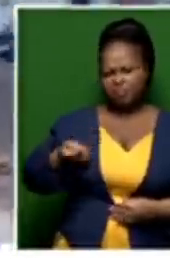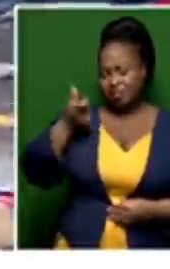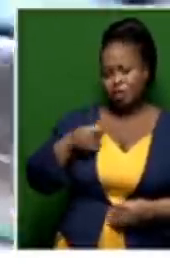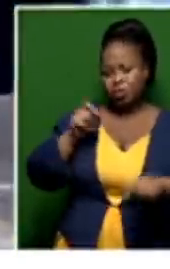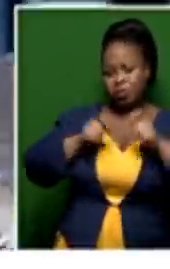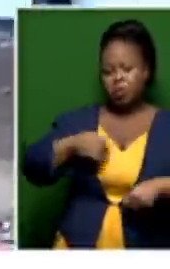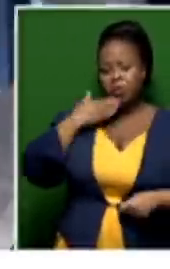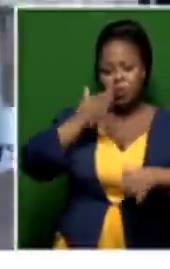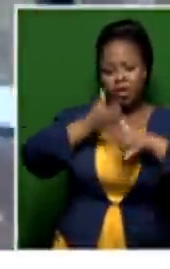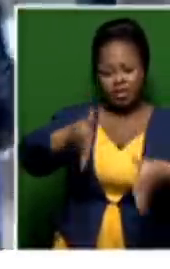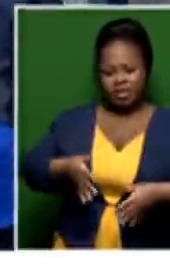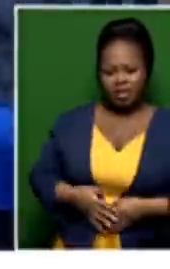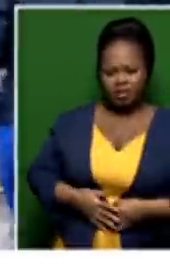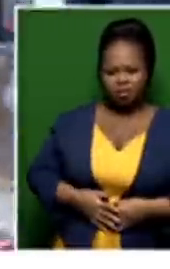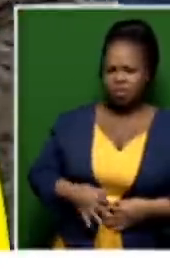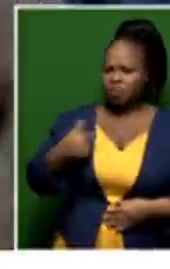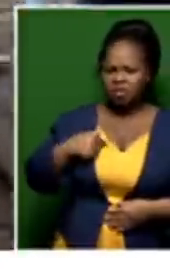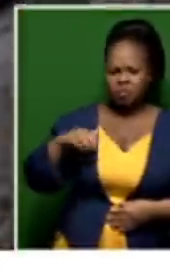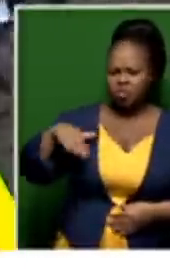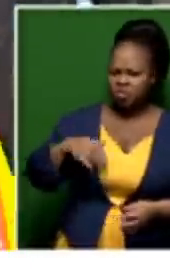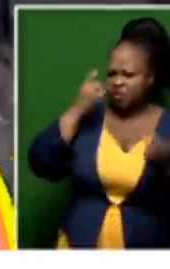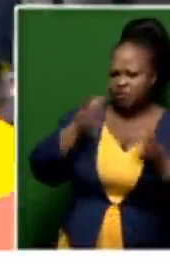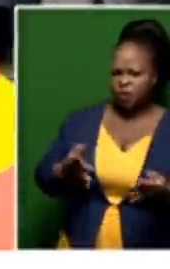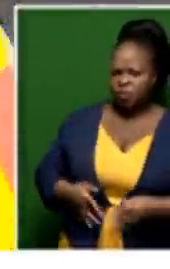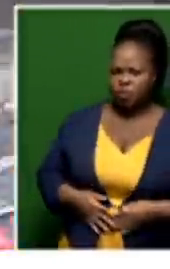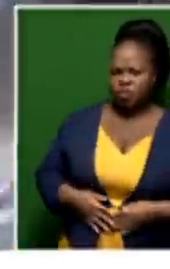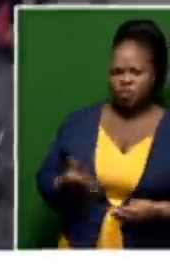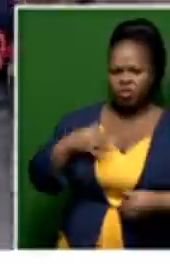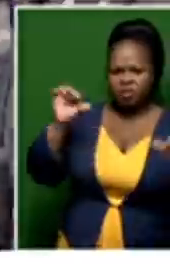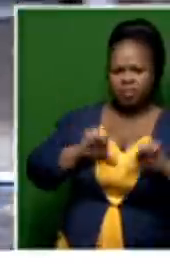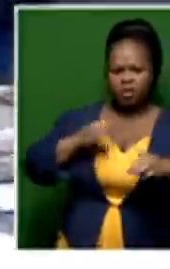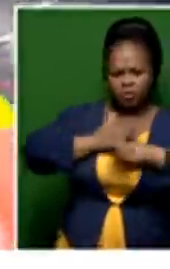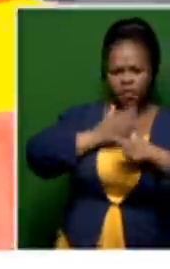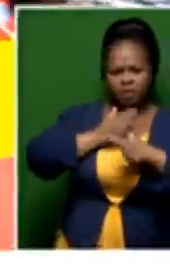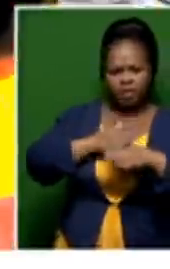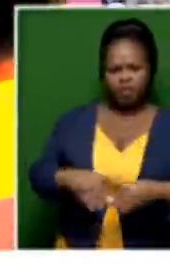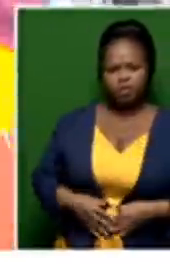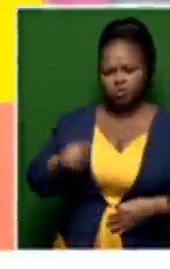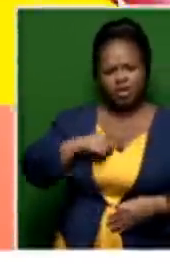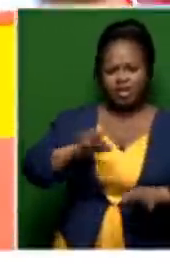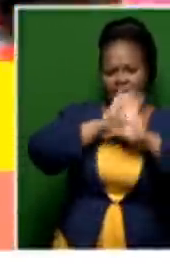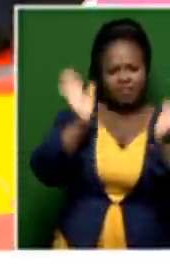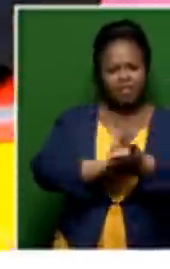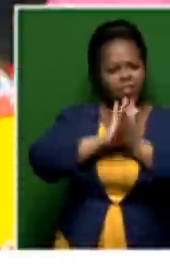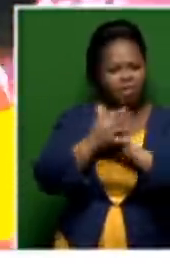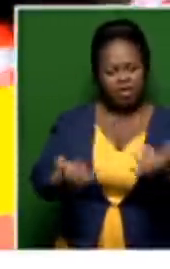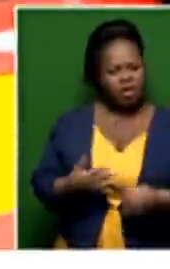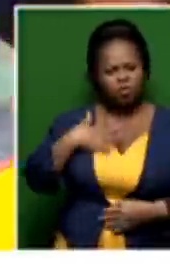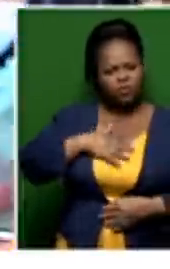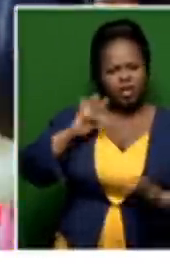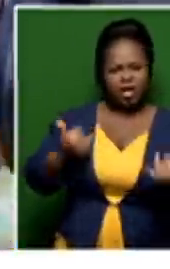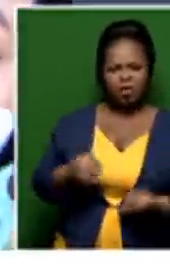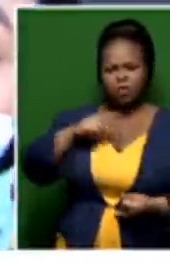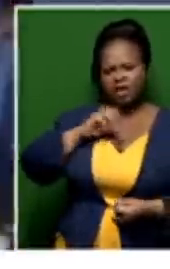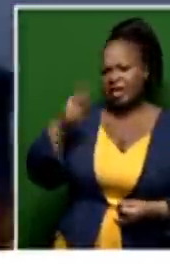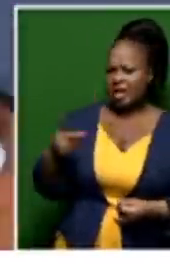Njengabantu abasebenzayo lana abakantsheli sisi ukuthi kuyobuyelwa nini ngiyabona ukuthi yonke into seyimoshakele nje nisizwa kanjani